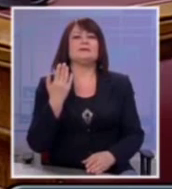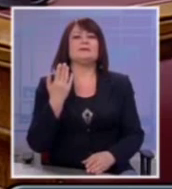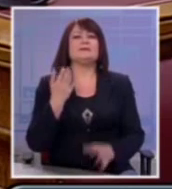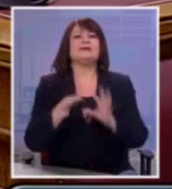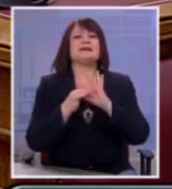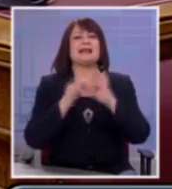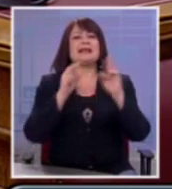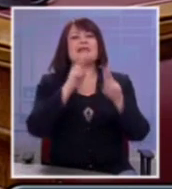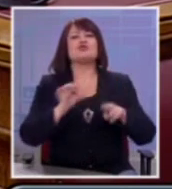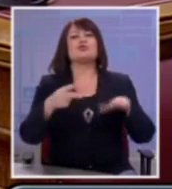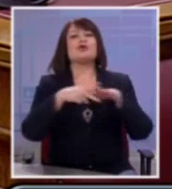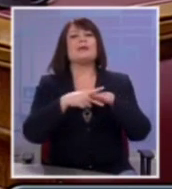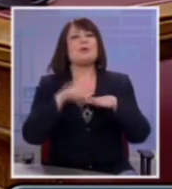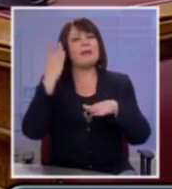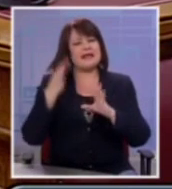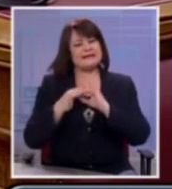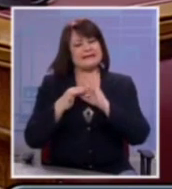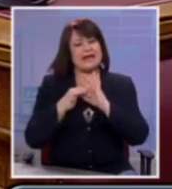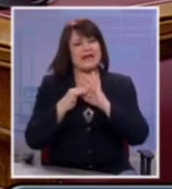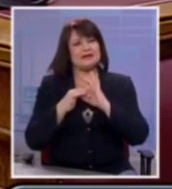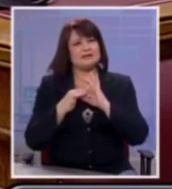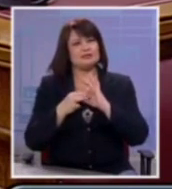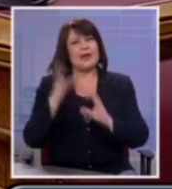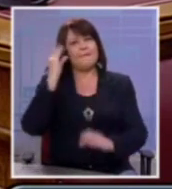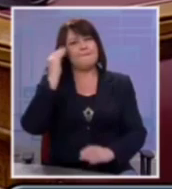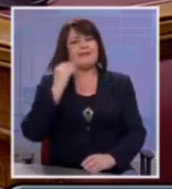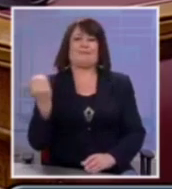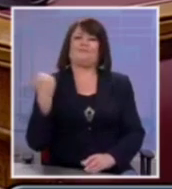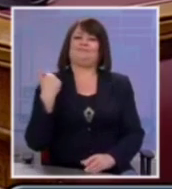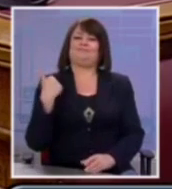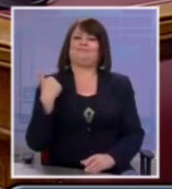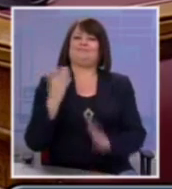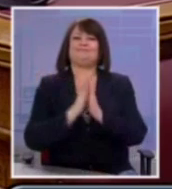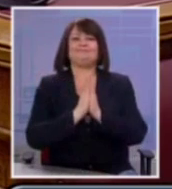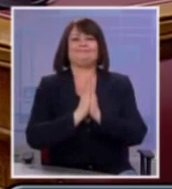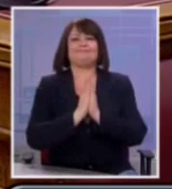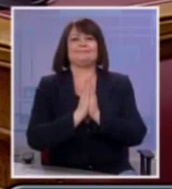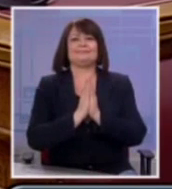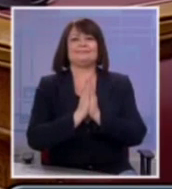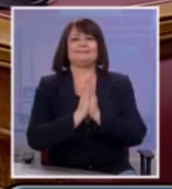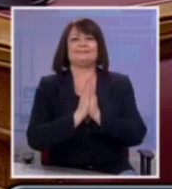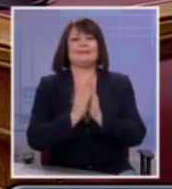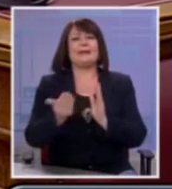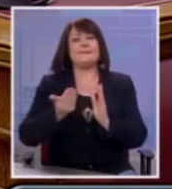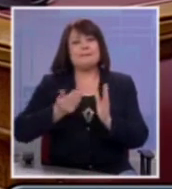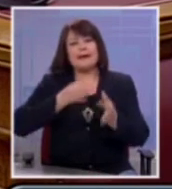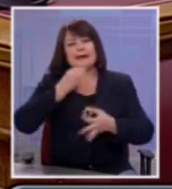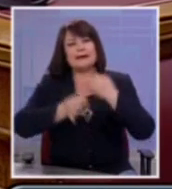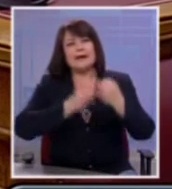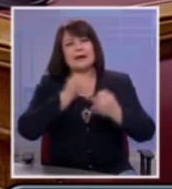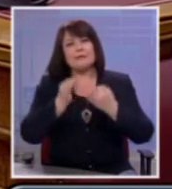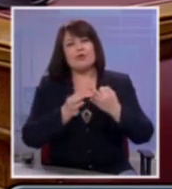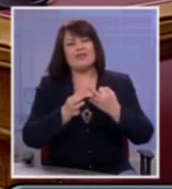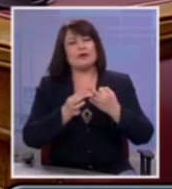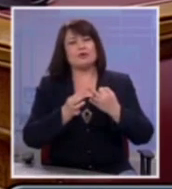Διεθνές Νομισματικό Ταμείο, οπότε με παρεκάλεσαν να κάνω μια προκαταρκτική δήλωση, αν αυτή η δήλωση